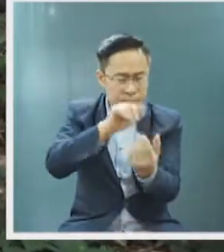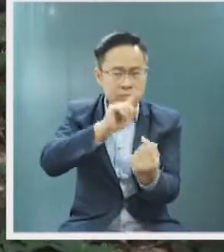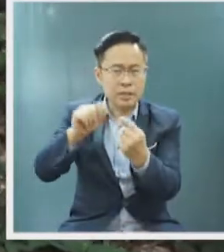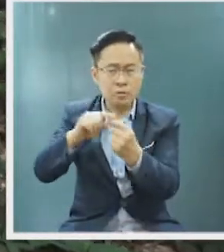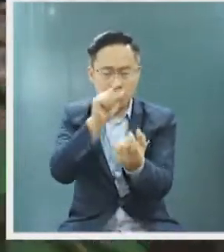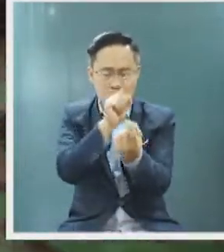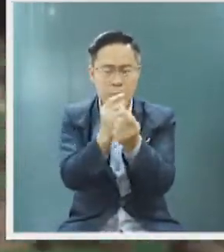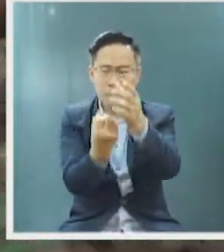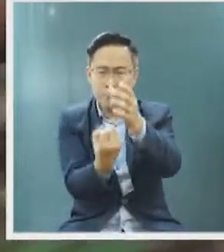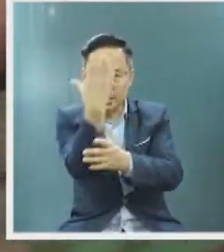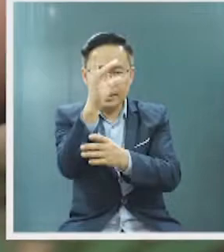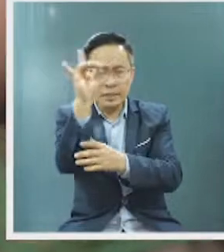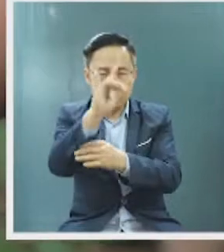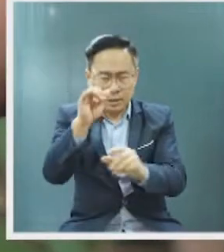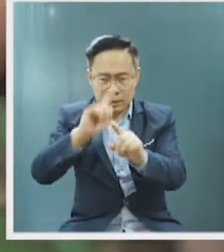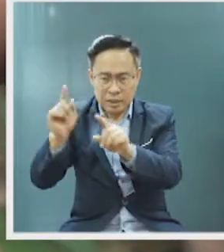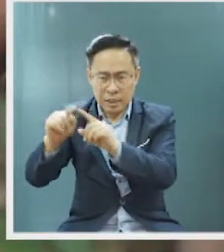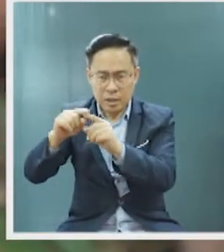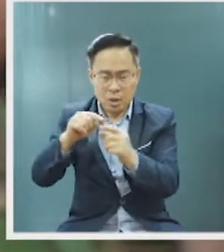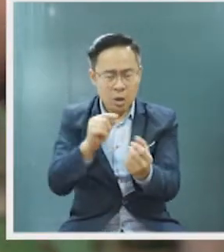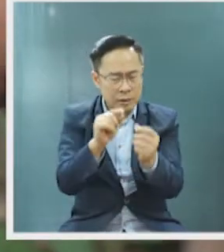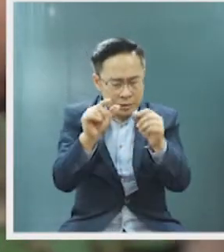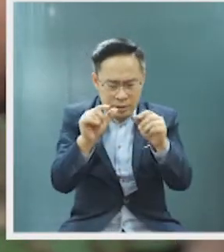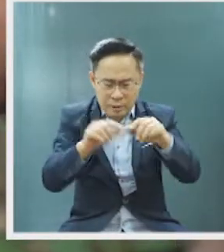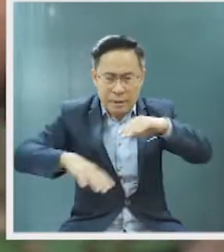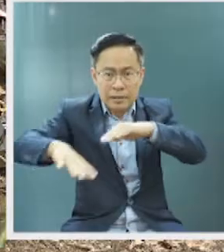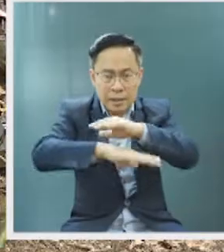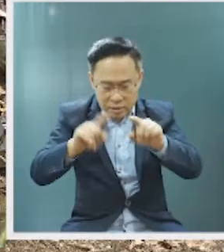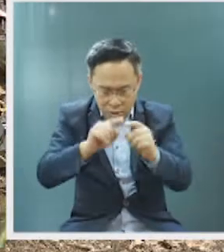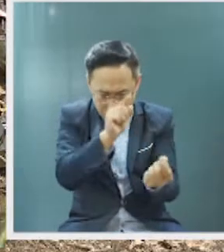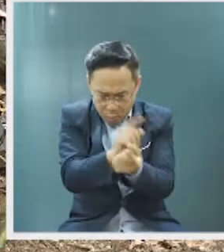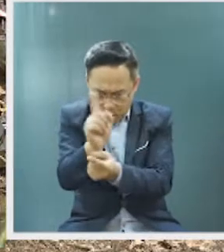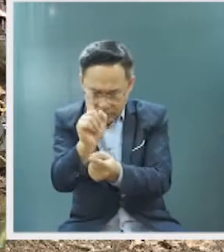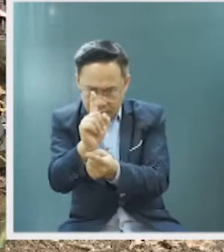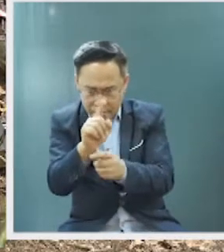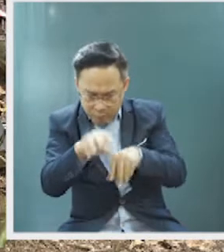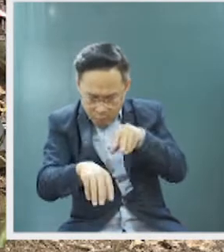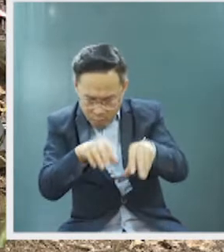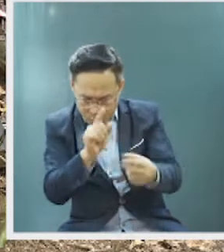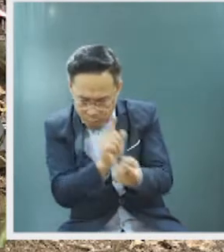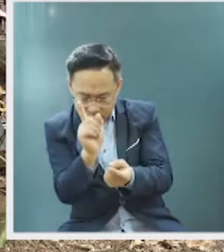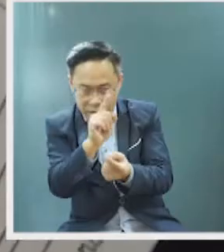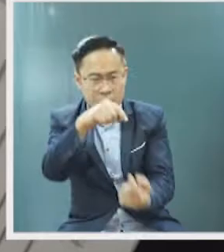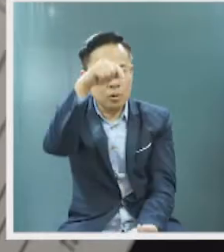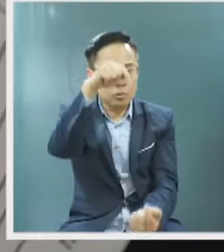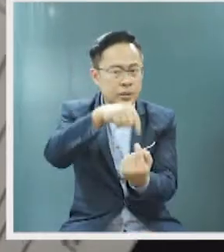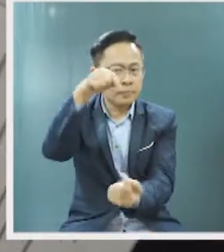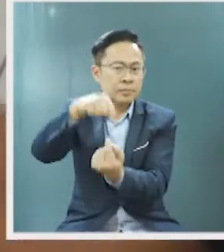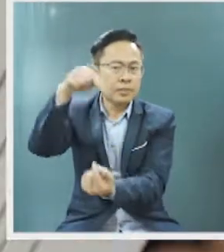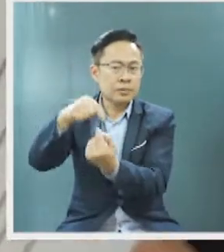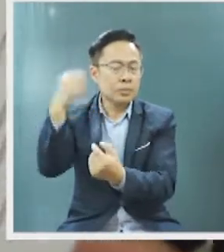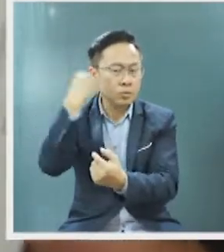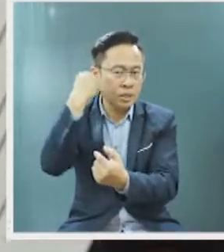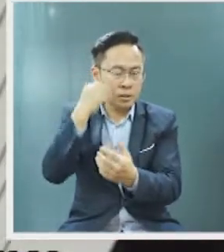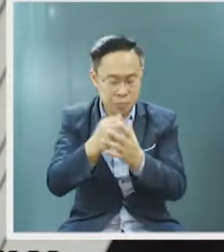พืชสัตว์ป่าทุกชนิดร่องรอยทุกอย่างที่เราเจอเพื่อ เราจะได้รู้ว่าในโซนที่เรา